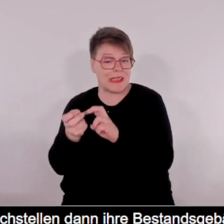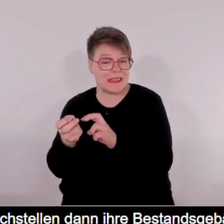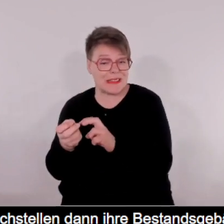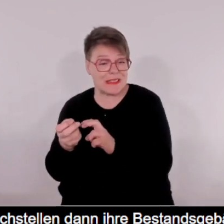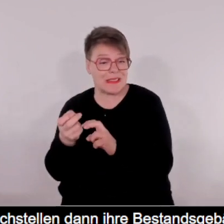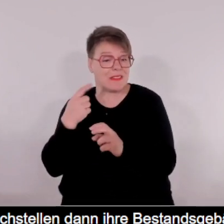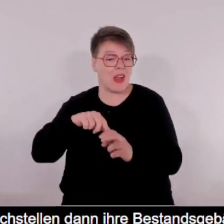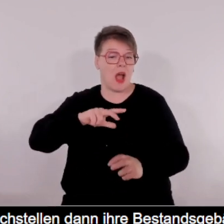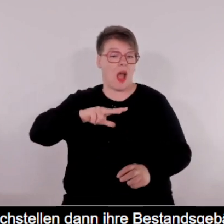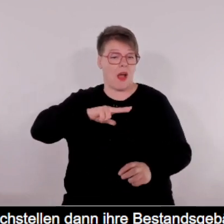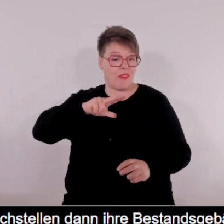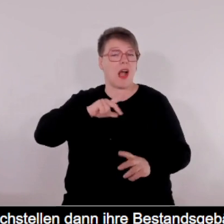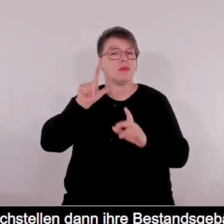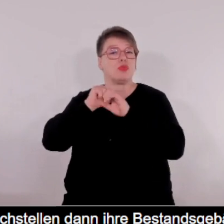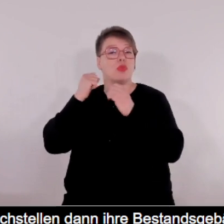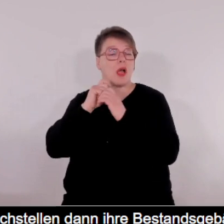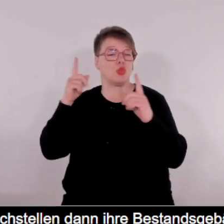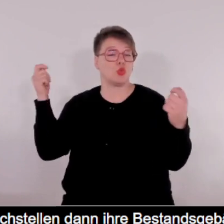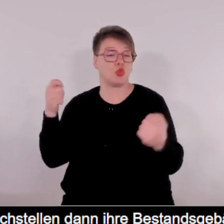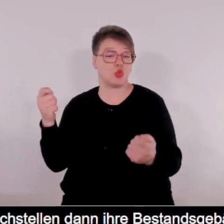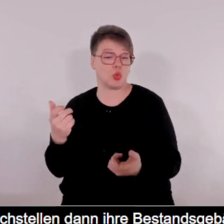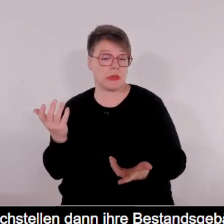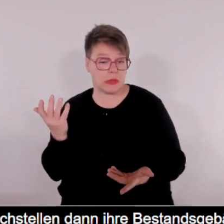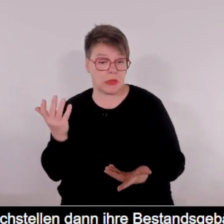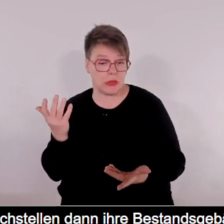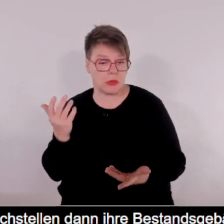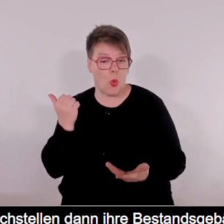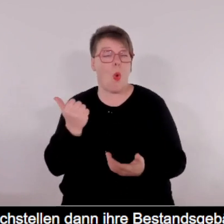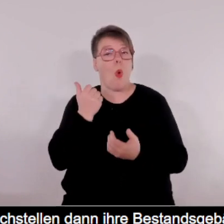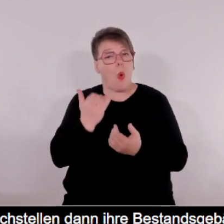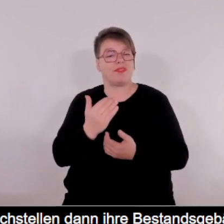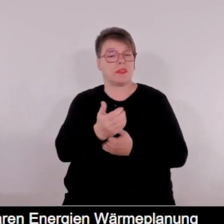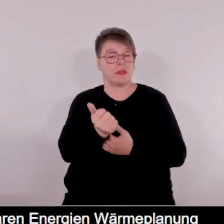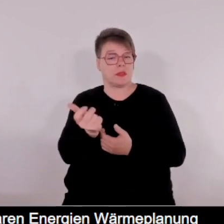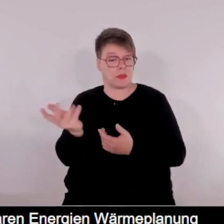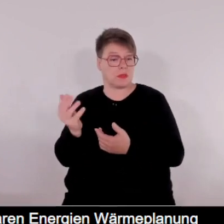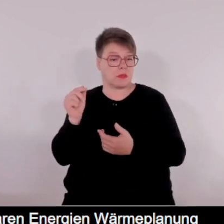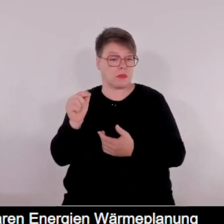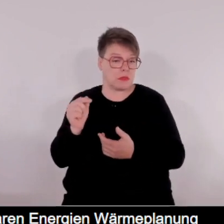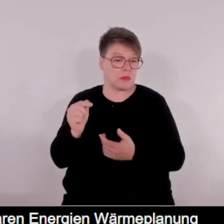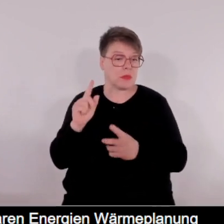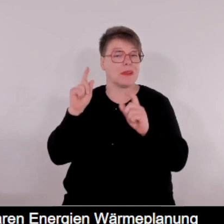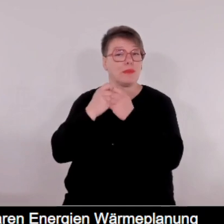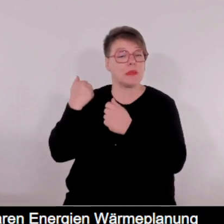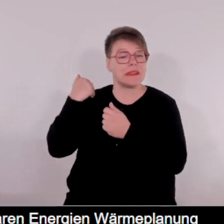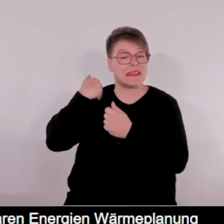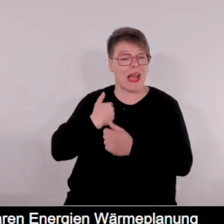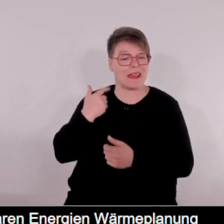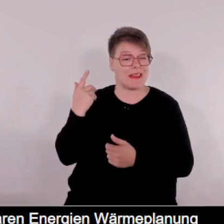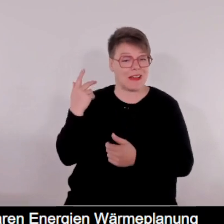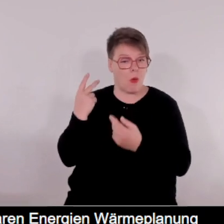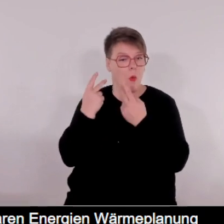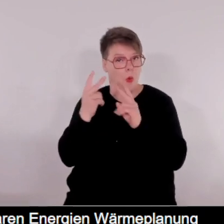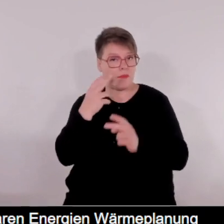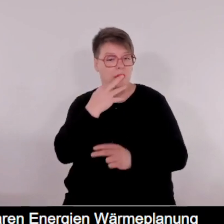erneuerbaren Energien in den Wärmenetzen auch zu zwingen. Am Ende aber das Geld nicht dafür zu haben. Man